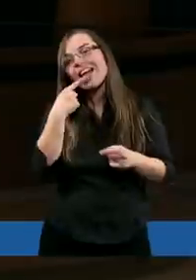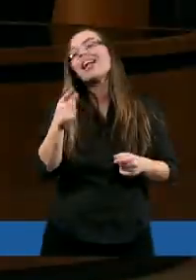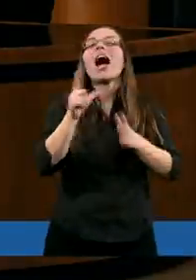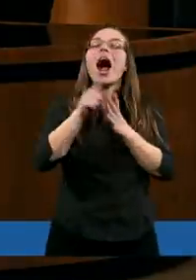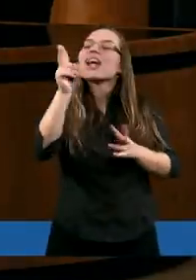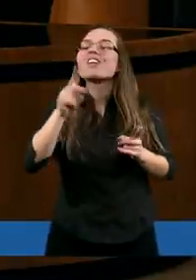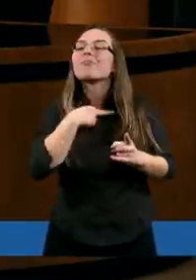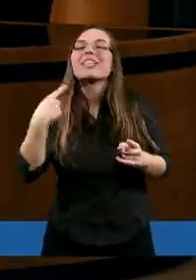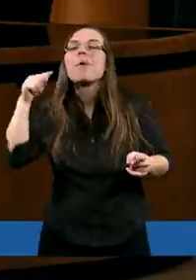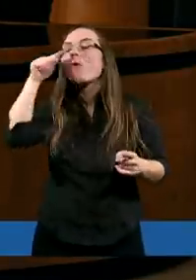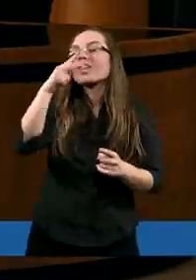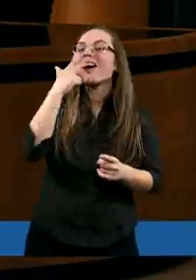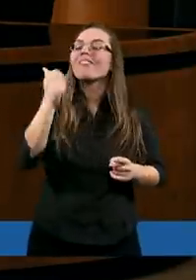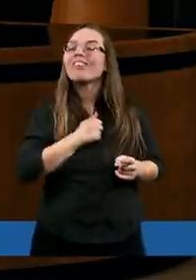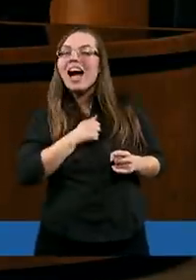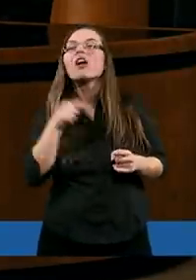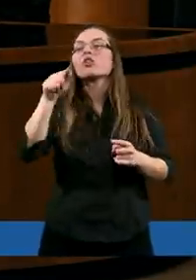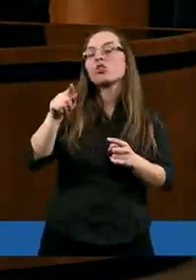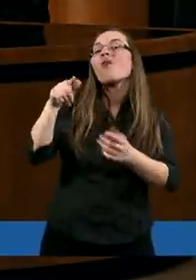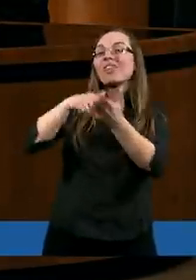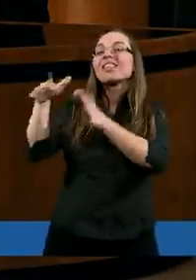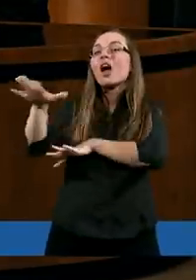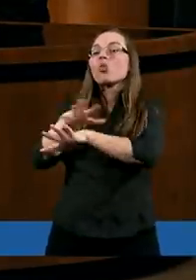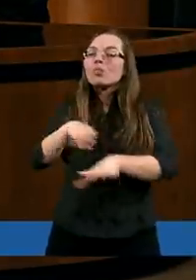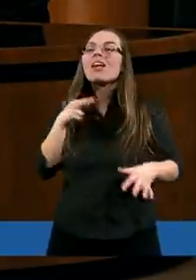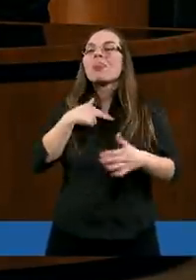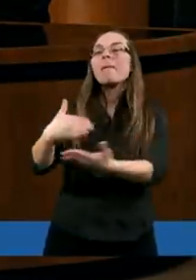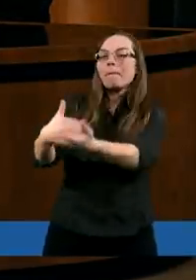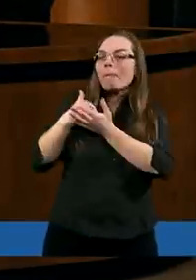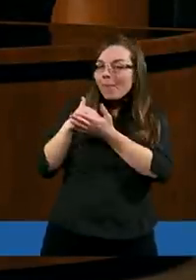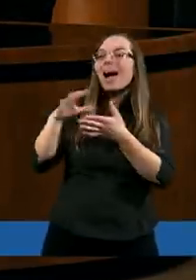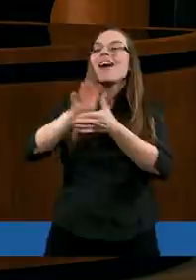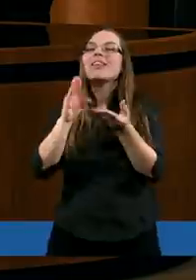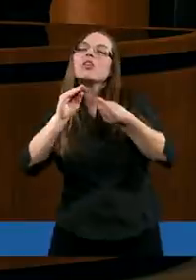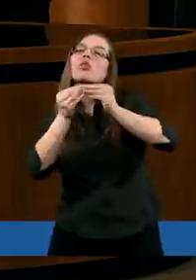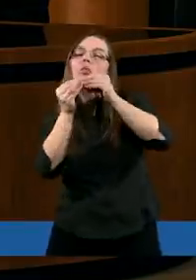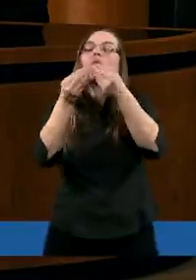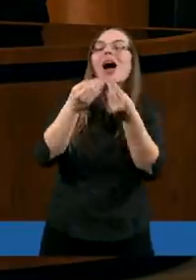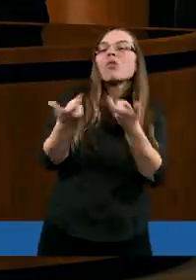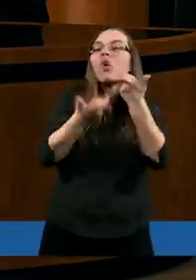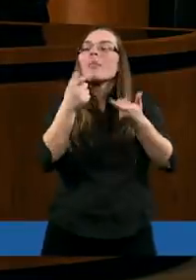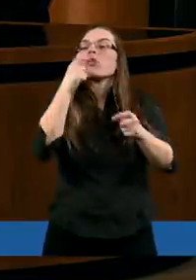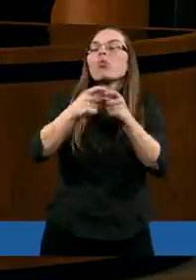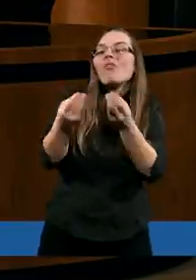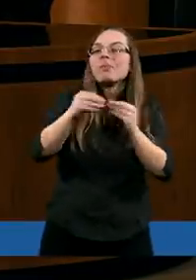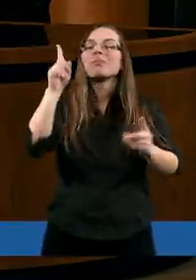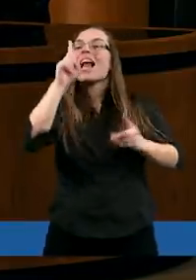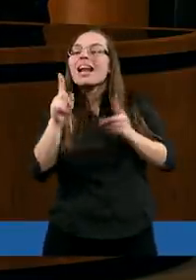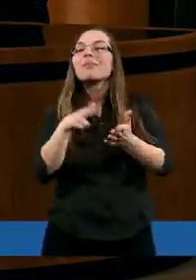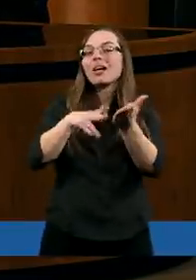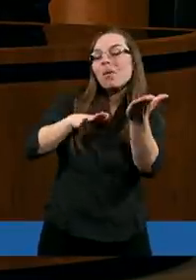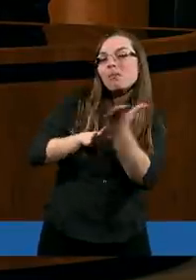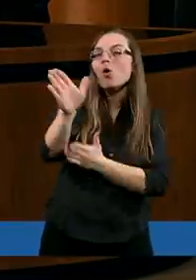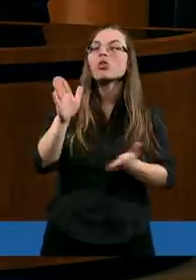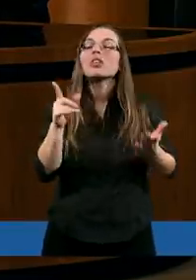potrafimy wyrazić, to później On nam pomaga w konstruowaniu. Na początku chrześcijaninowi trudno